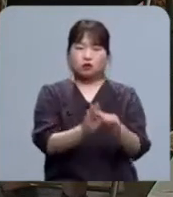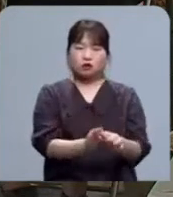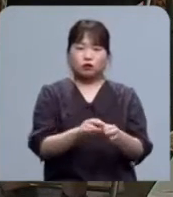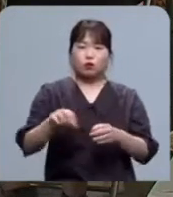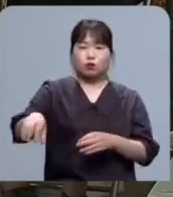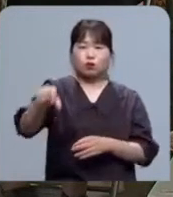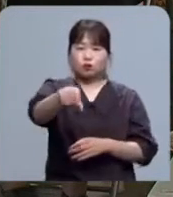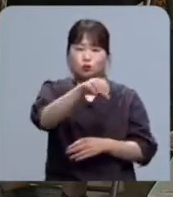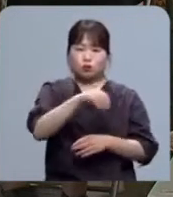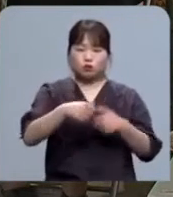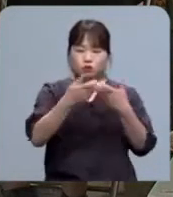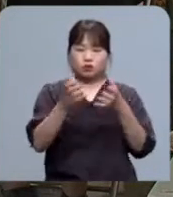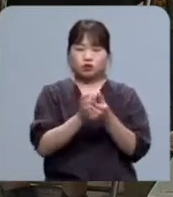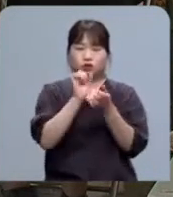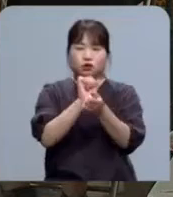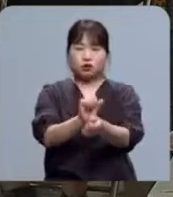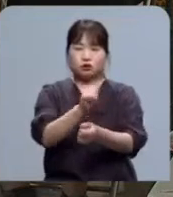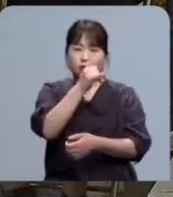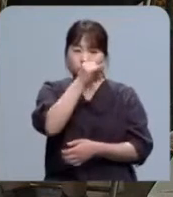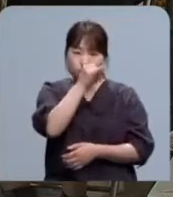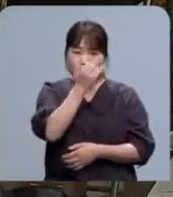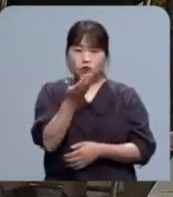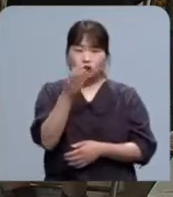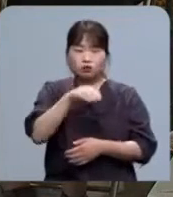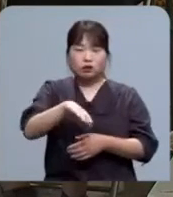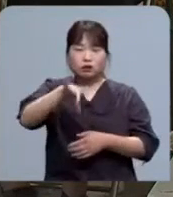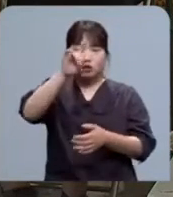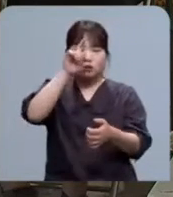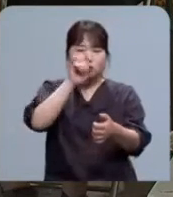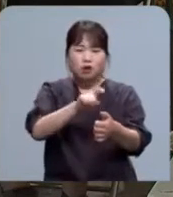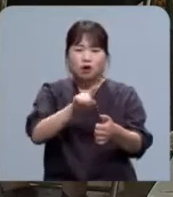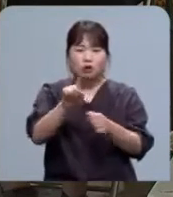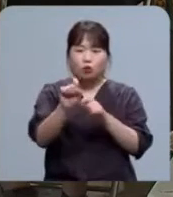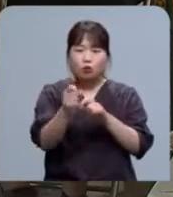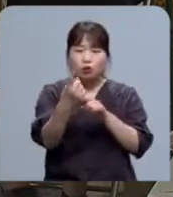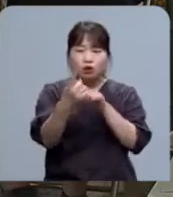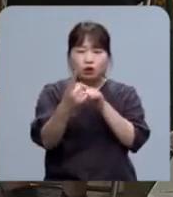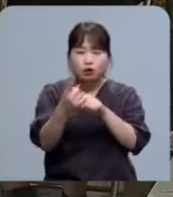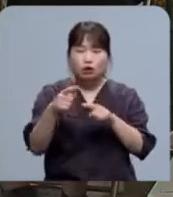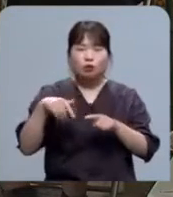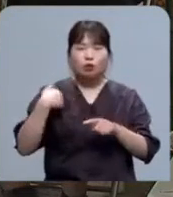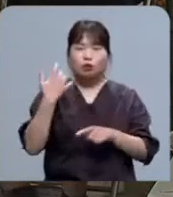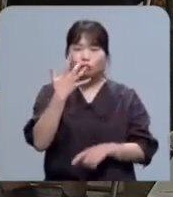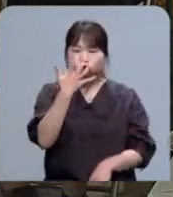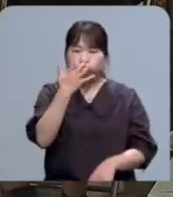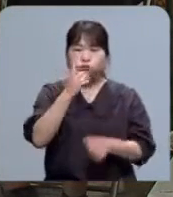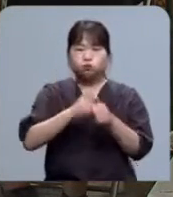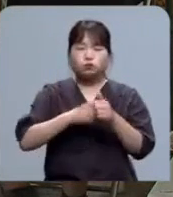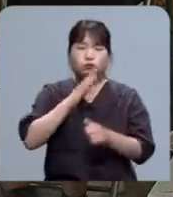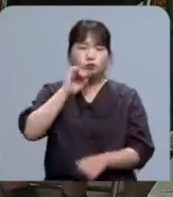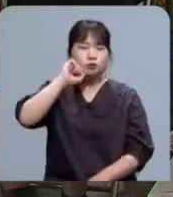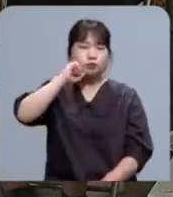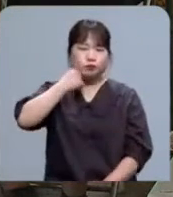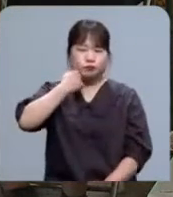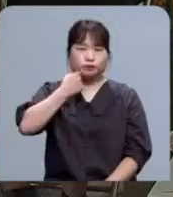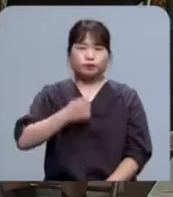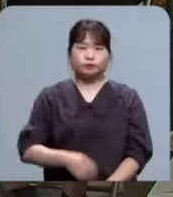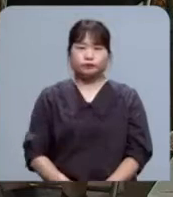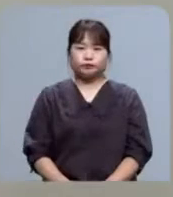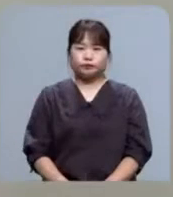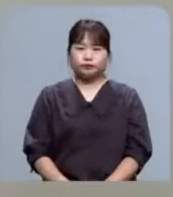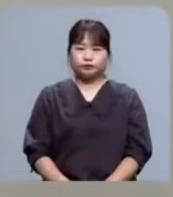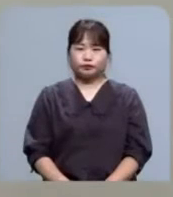곳곳에서 집단 감염 잇따르고 있지만 최초 감 m1 을 찾는데 어려움을 겪고 있습니다 조진형 기자가 보도합니다